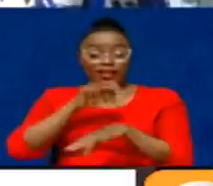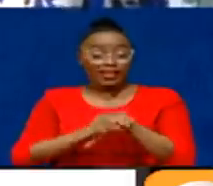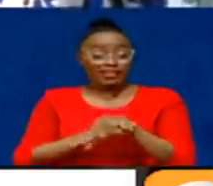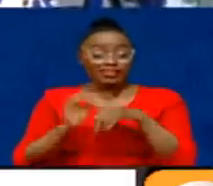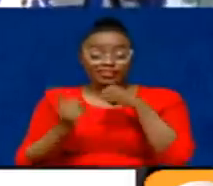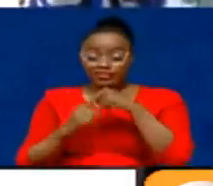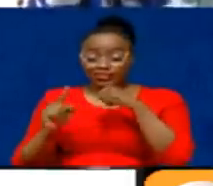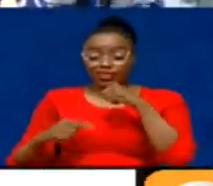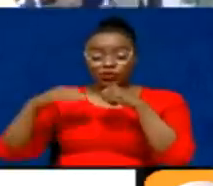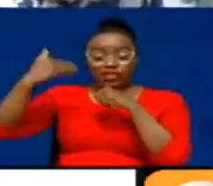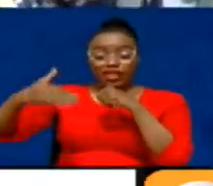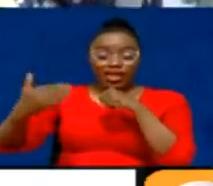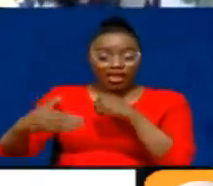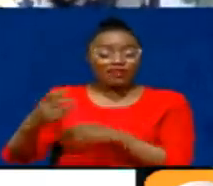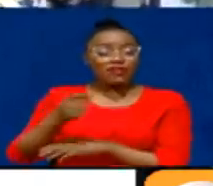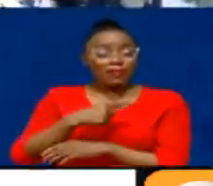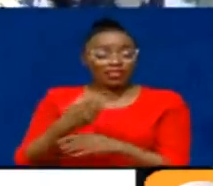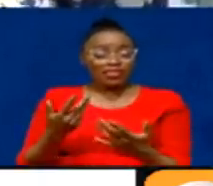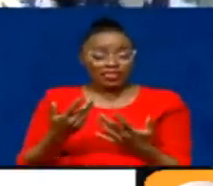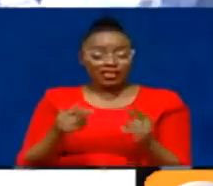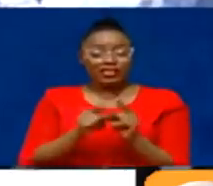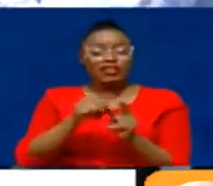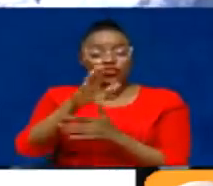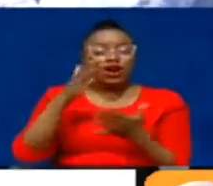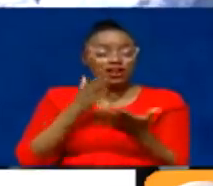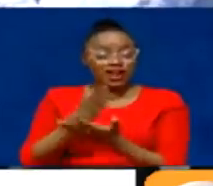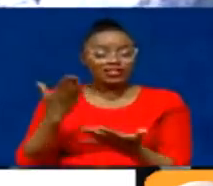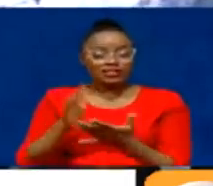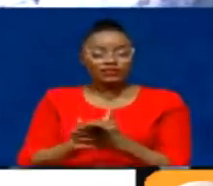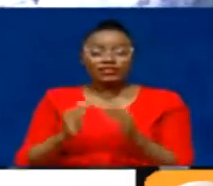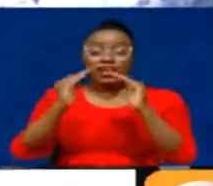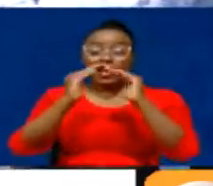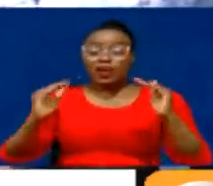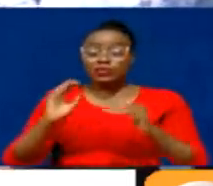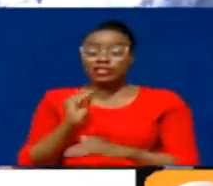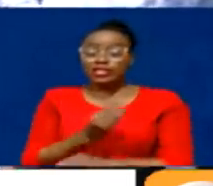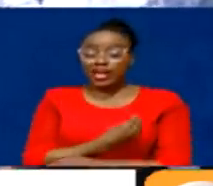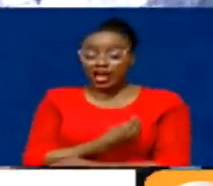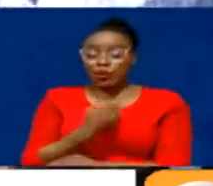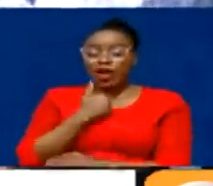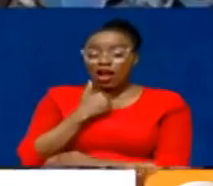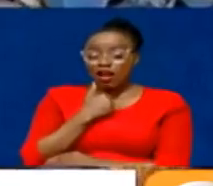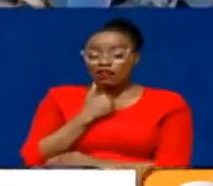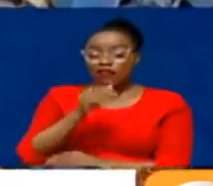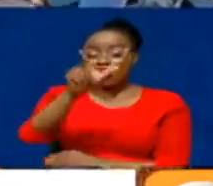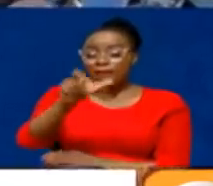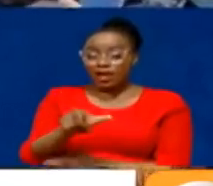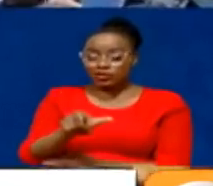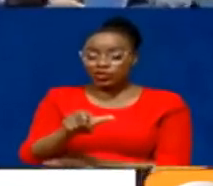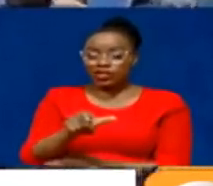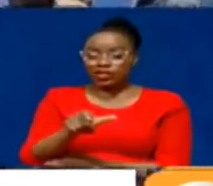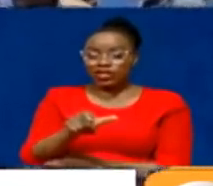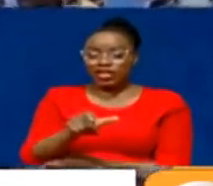anapata shilingi 6,000 kwa mfuko kila mwisho wa mwezi. Haki yenu. Manyumba zetu iko mujua, mtu